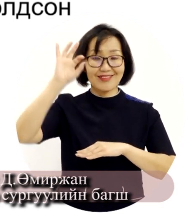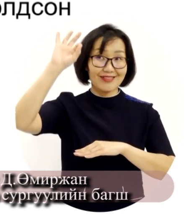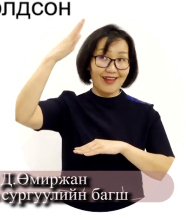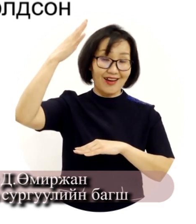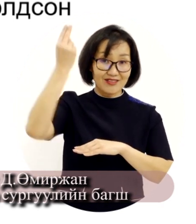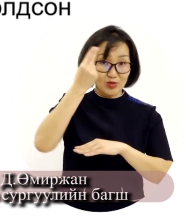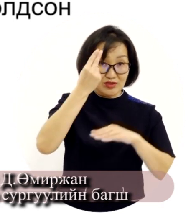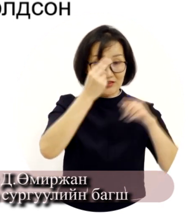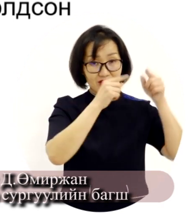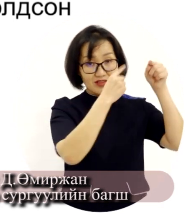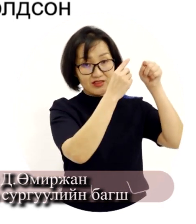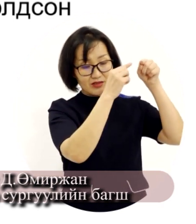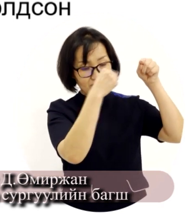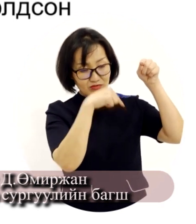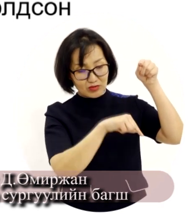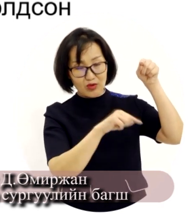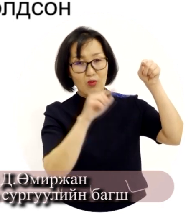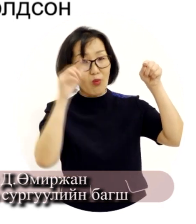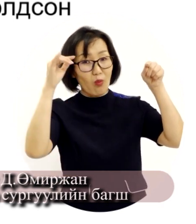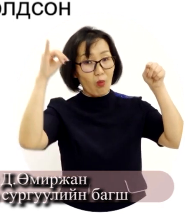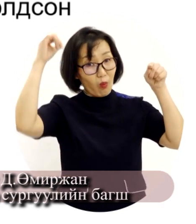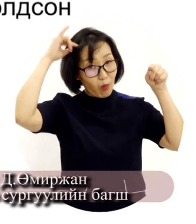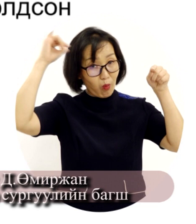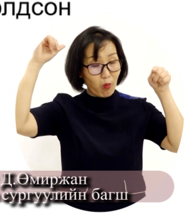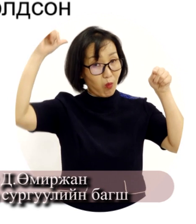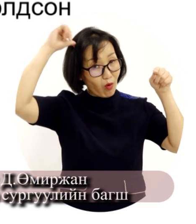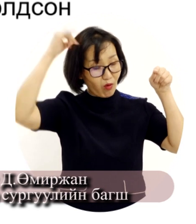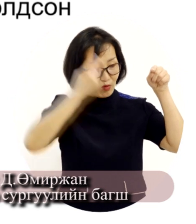Алдыңғы жағынан күн мен бұғы нақты суреттеген мүсін екен.